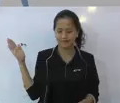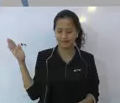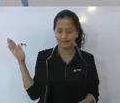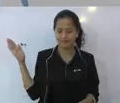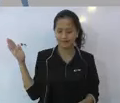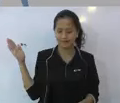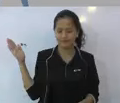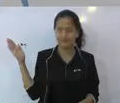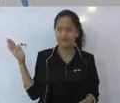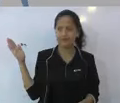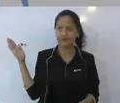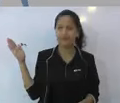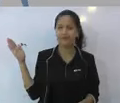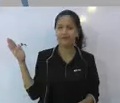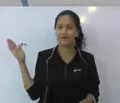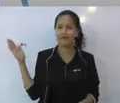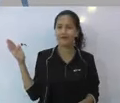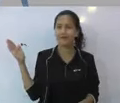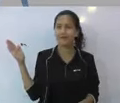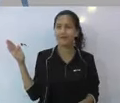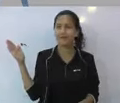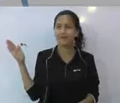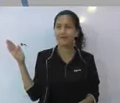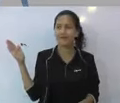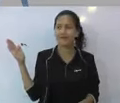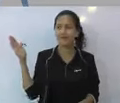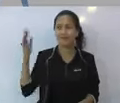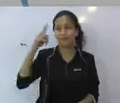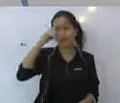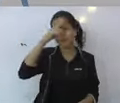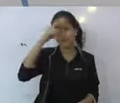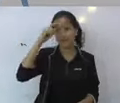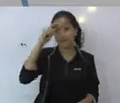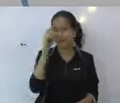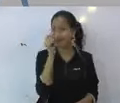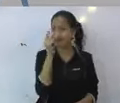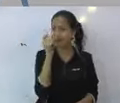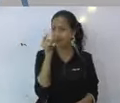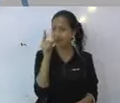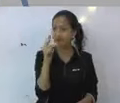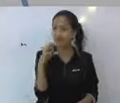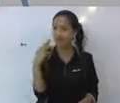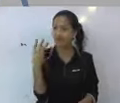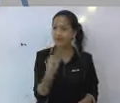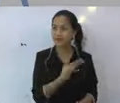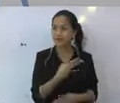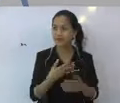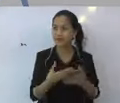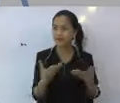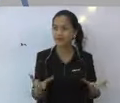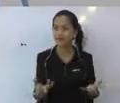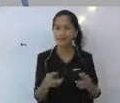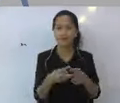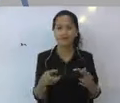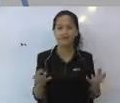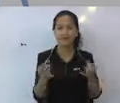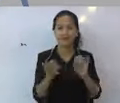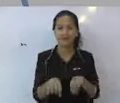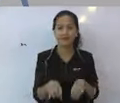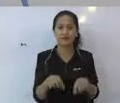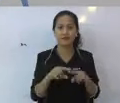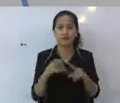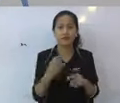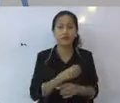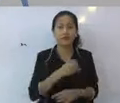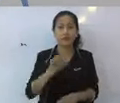future generations. Kasi nga 'di ba, meron tayong ano, kumbaga, meron tayong yung pinapangalaga yung sa agriculture